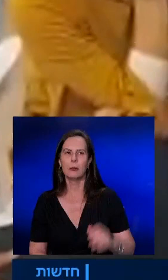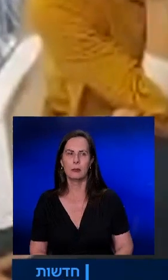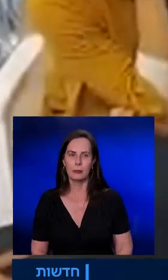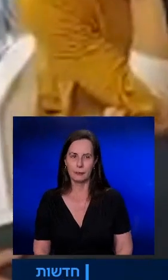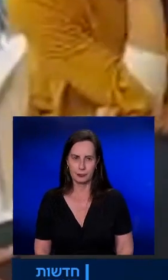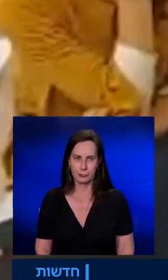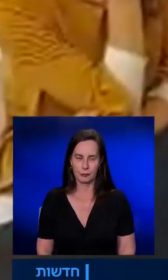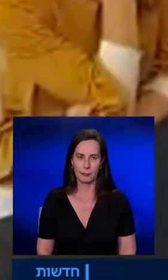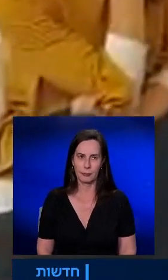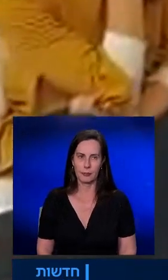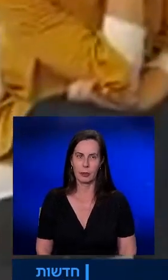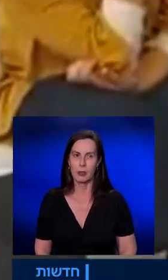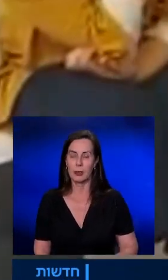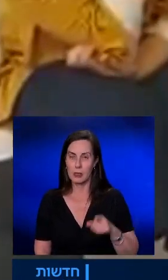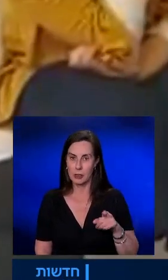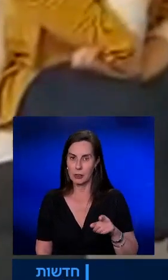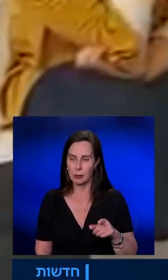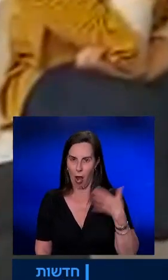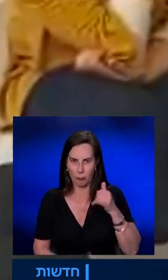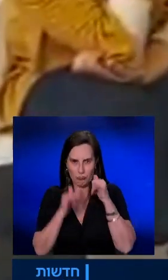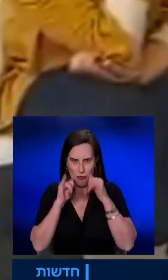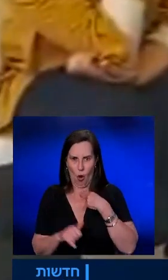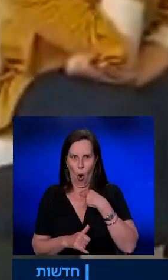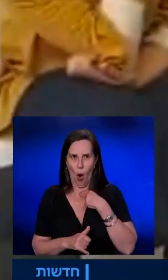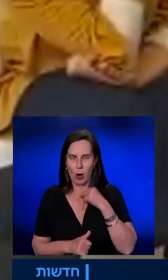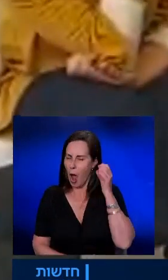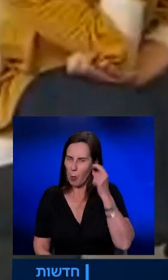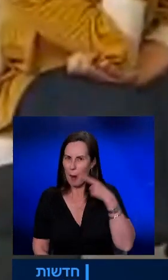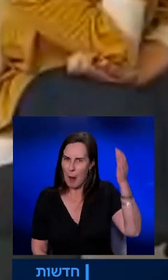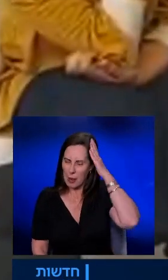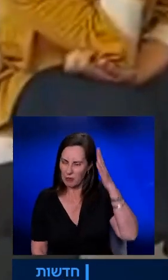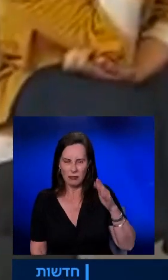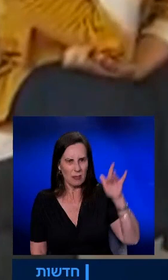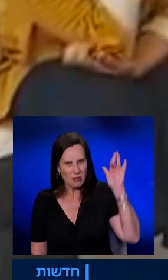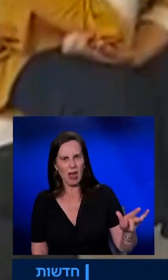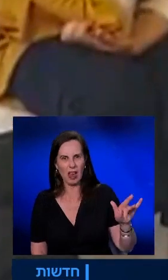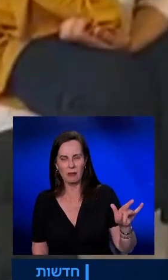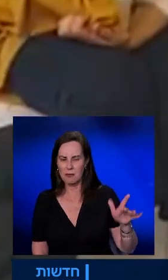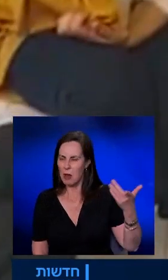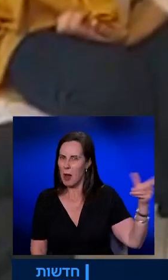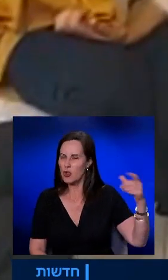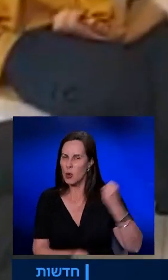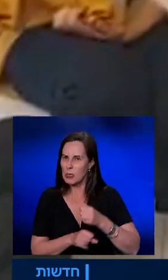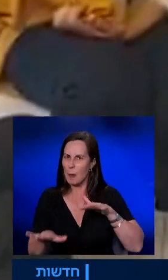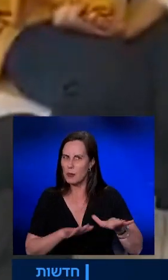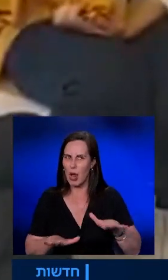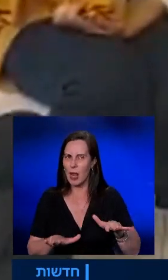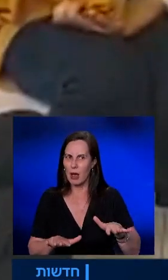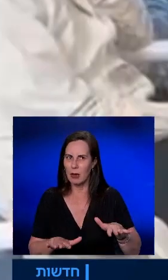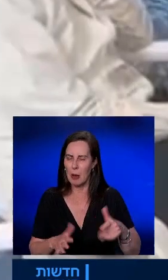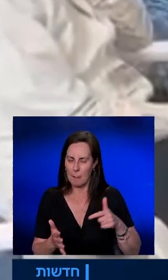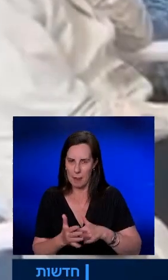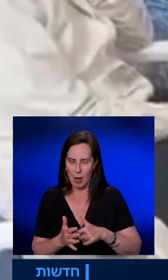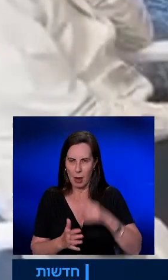שלהם בידיים שלכם. השיחה עלתה בחלקה לטונים גבוהים. גול הטיחה בבנט ביקורת חריפה על ההתנהלות של הממשלה ולגל הטרור. איך אני